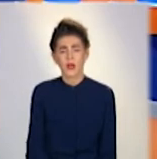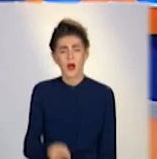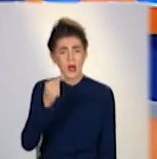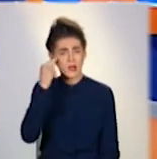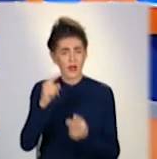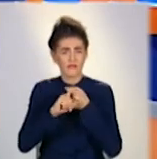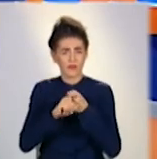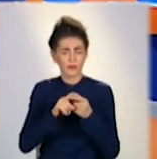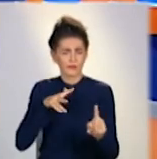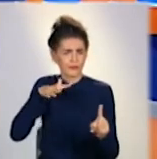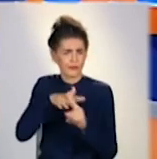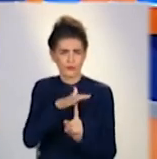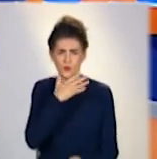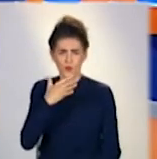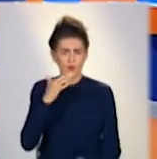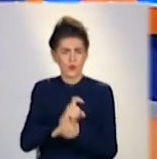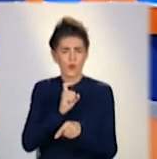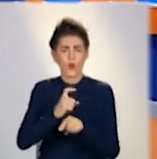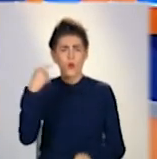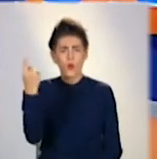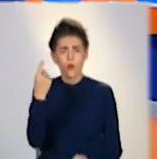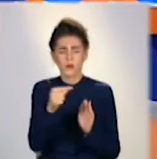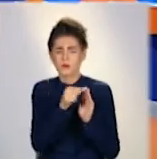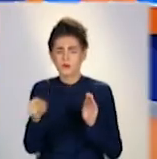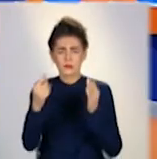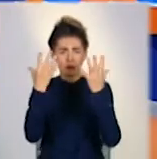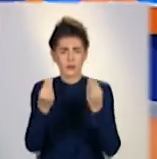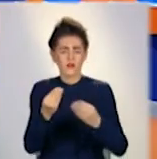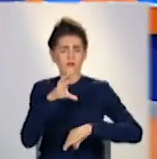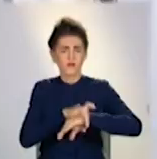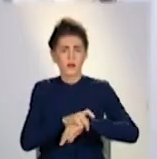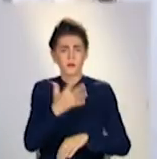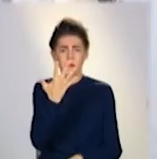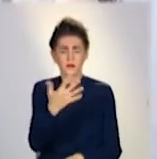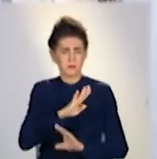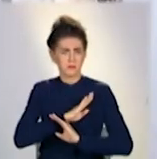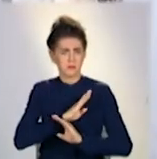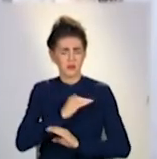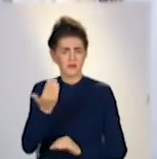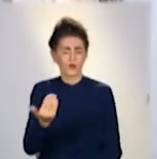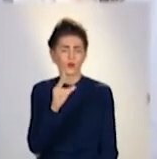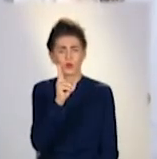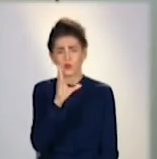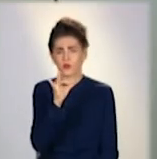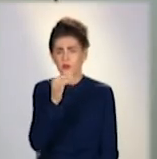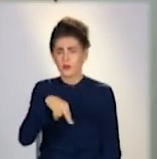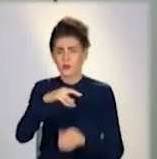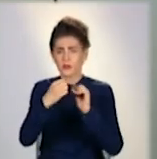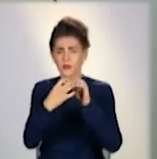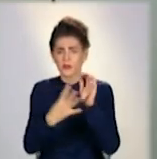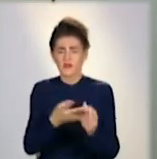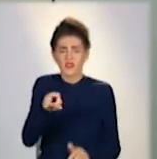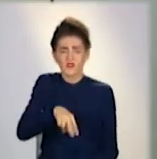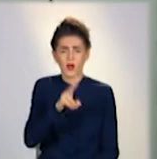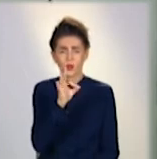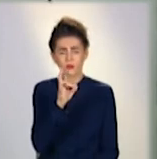Коронавірус атакує. В Донецькій області впродовж кількох днів зафіксували 5 смертей від COVID-19, 2 в Костянтинівці